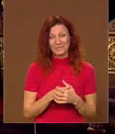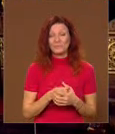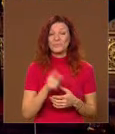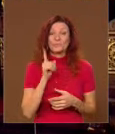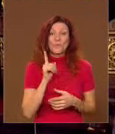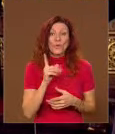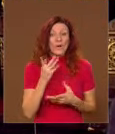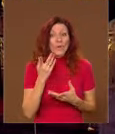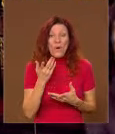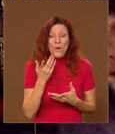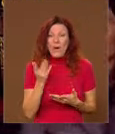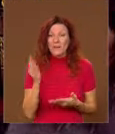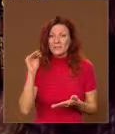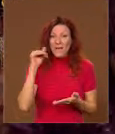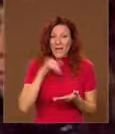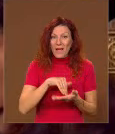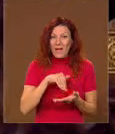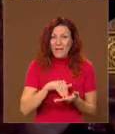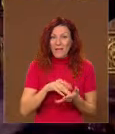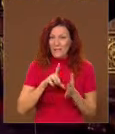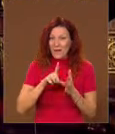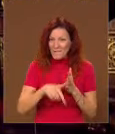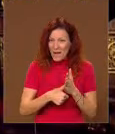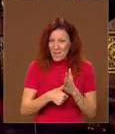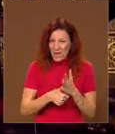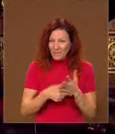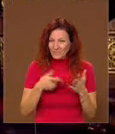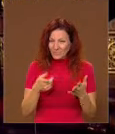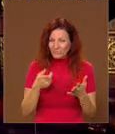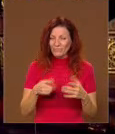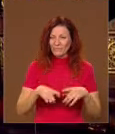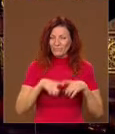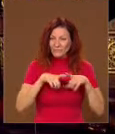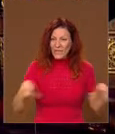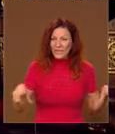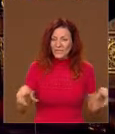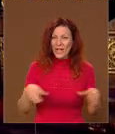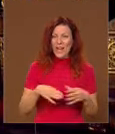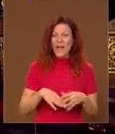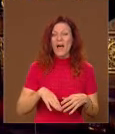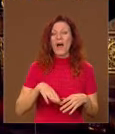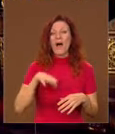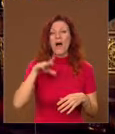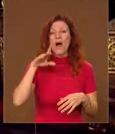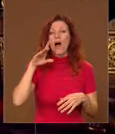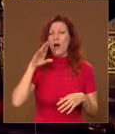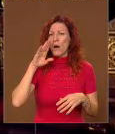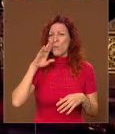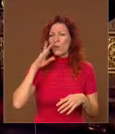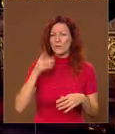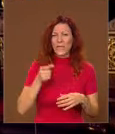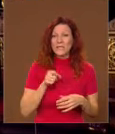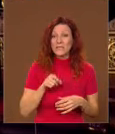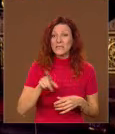Когато обаче дойде времето за тази вечеря, както се казва в притчата, Бог изпрати своя единороден